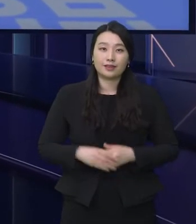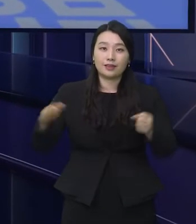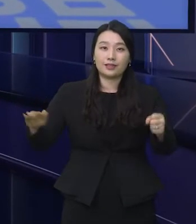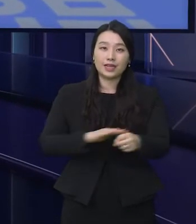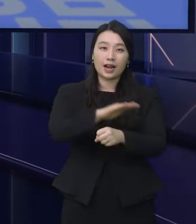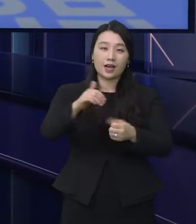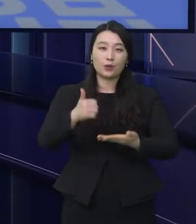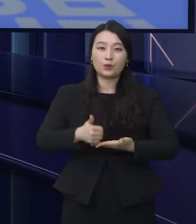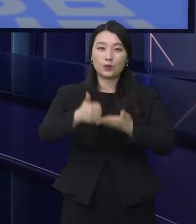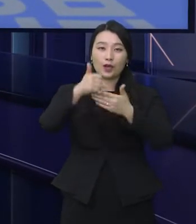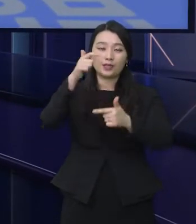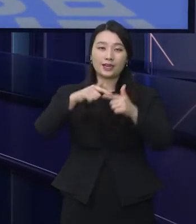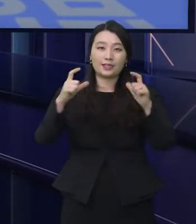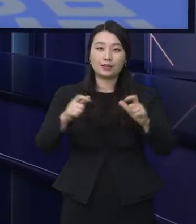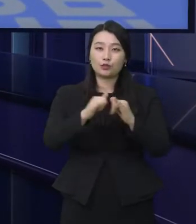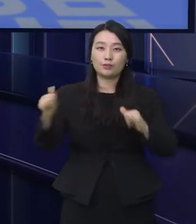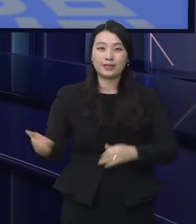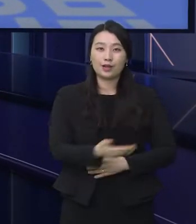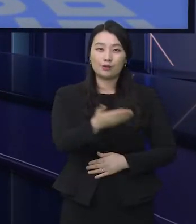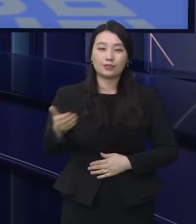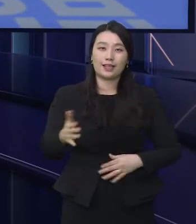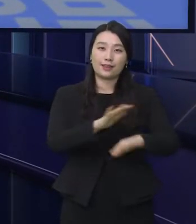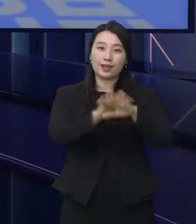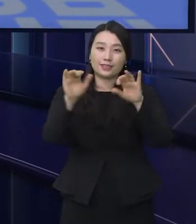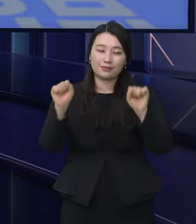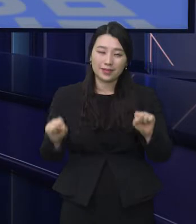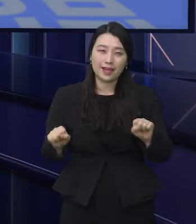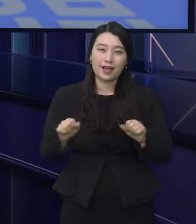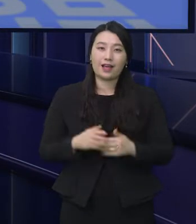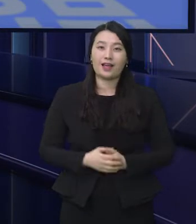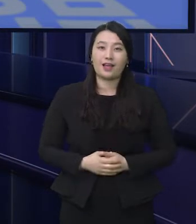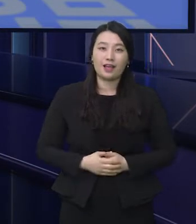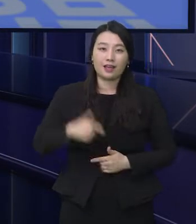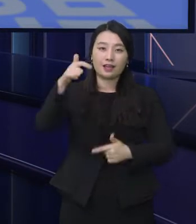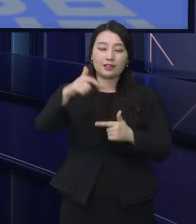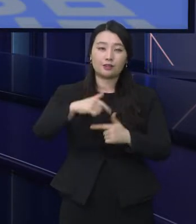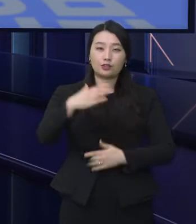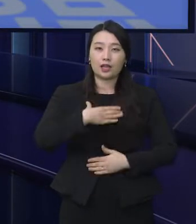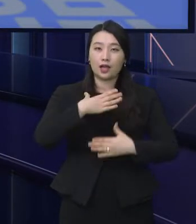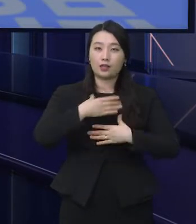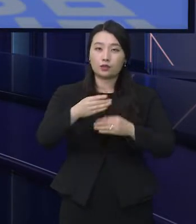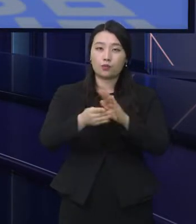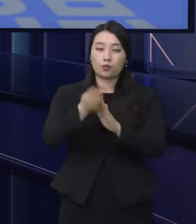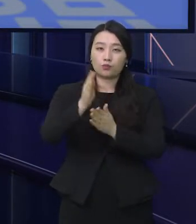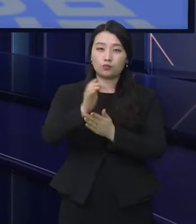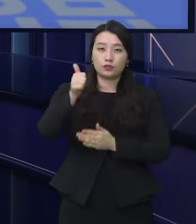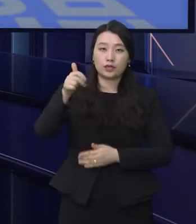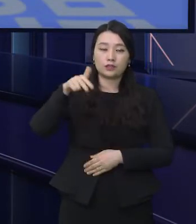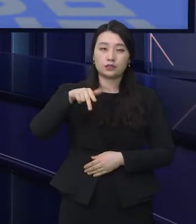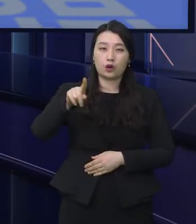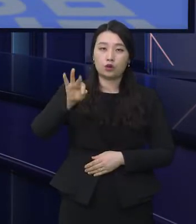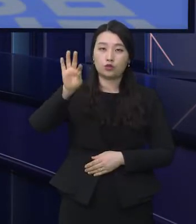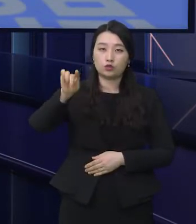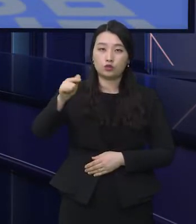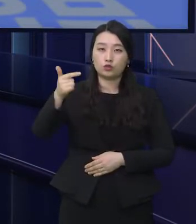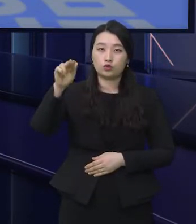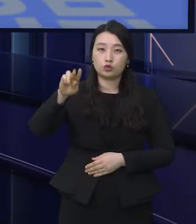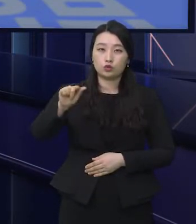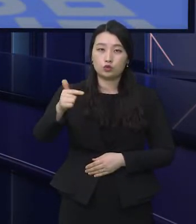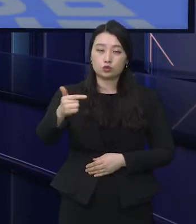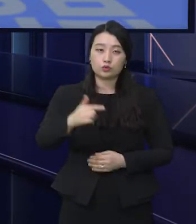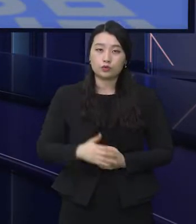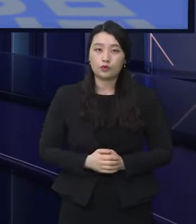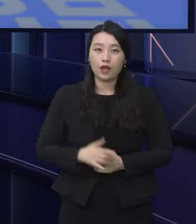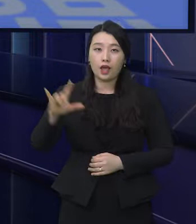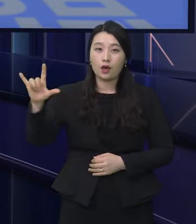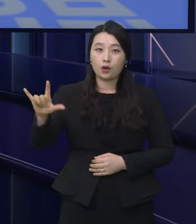사랑하고 존경하는 강양 구민 여러분 안녕하십니까 강남구 재난안전대책본부 장 아 정순 균 입니다